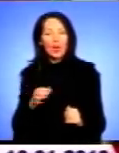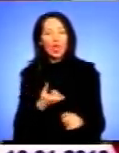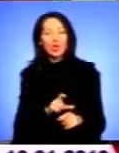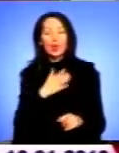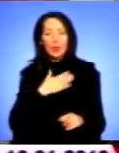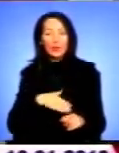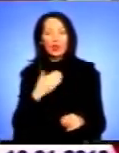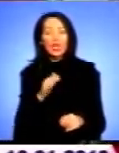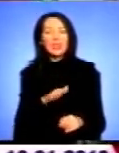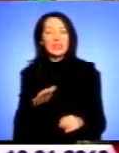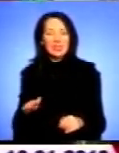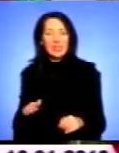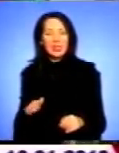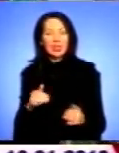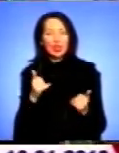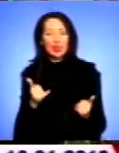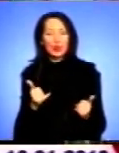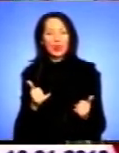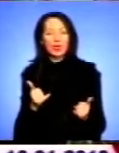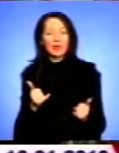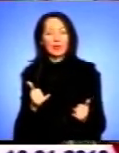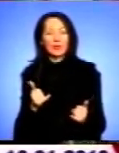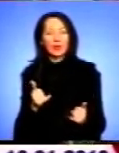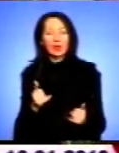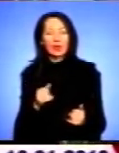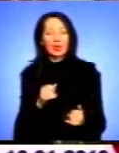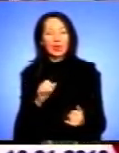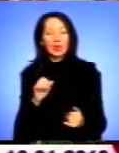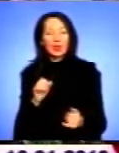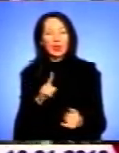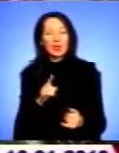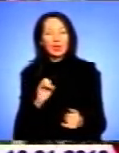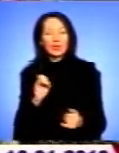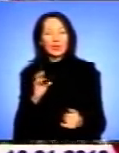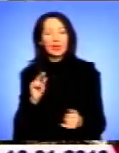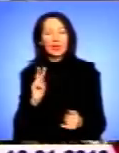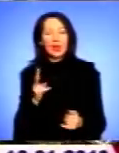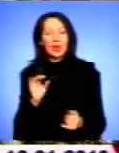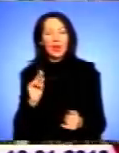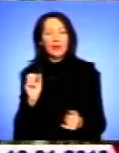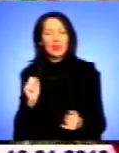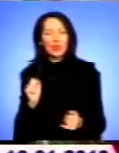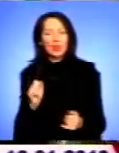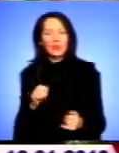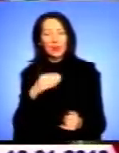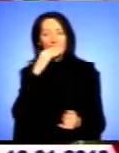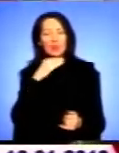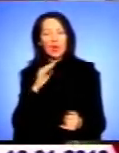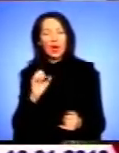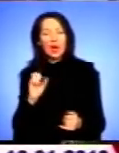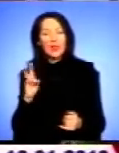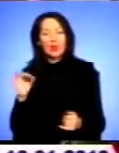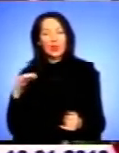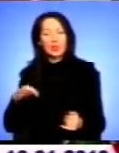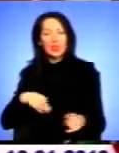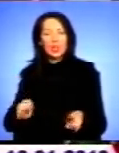власне, сьогодні Адріан і Зінкевича, отця Анатолія, Антон, син його,